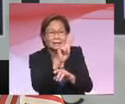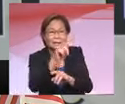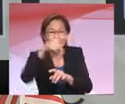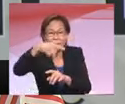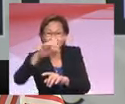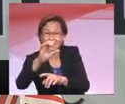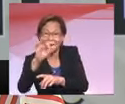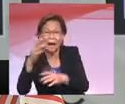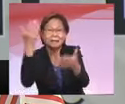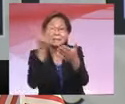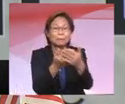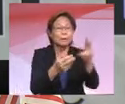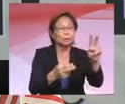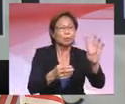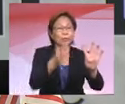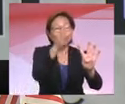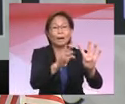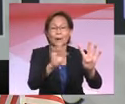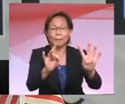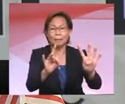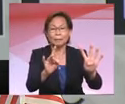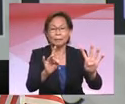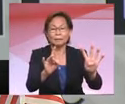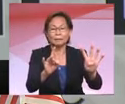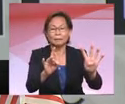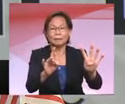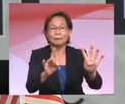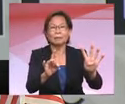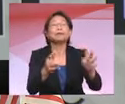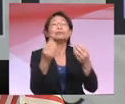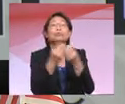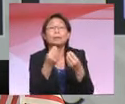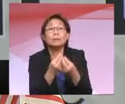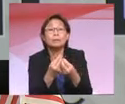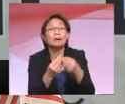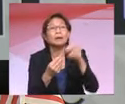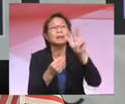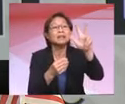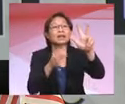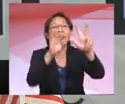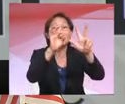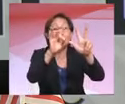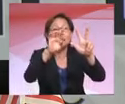RT-PCR setakat 24 Ogos 2020 adalah sejumlah